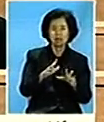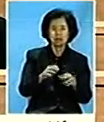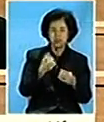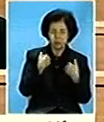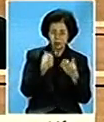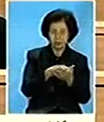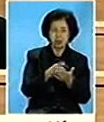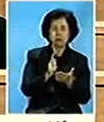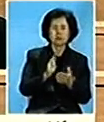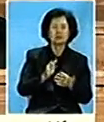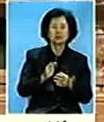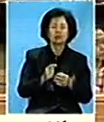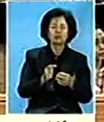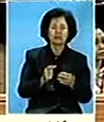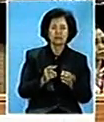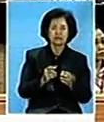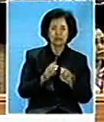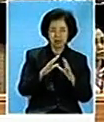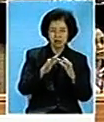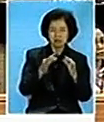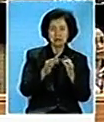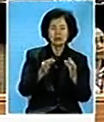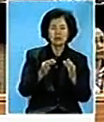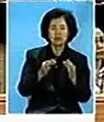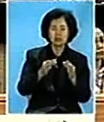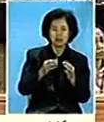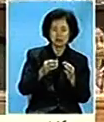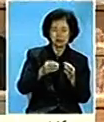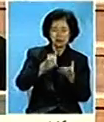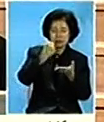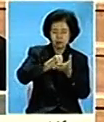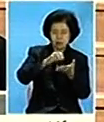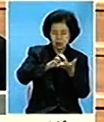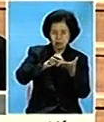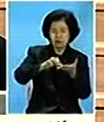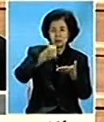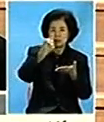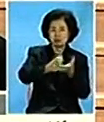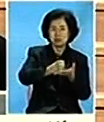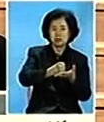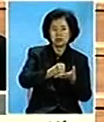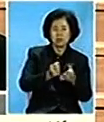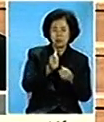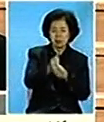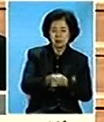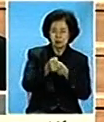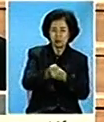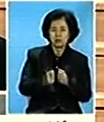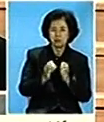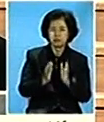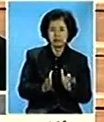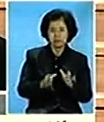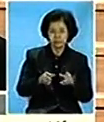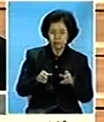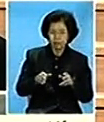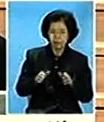ชน์ยิ่งขึ้นรวมทั้งเรื่องของการจดทะเบียนลงทะเบียนเกษตรกรซึ่งทราบว่าได้มีความพยาย